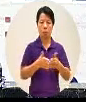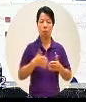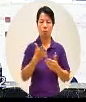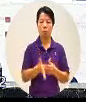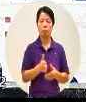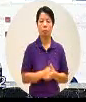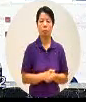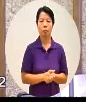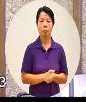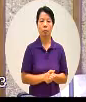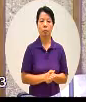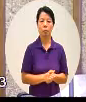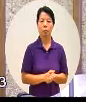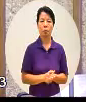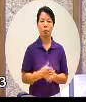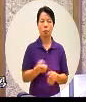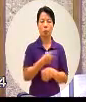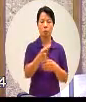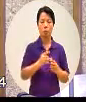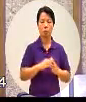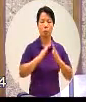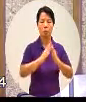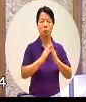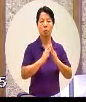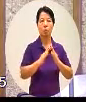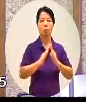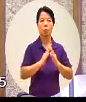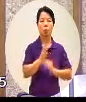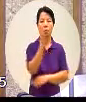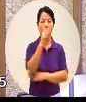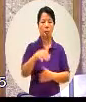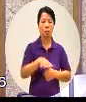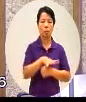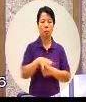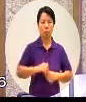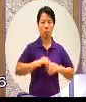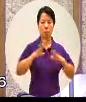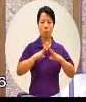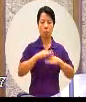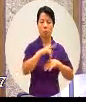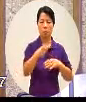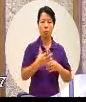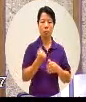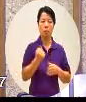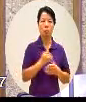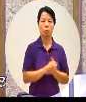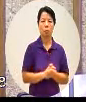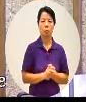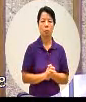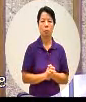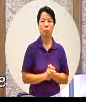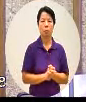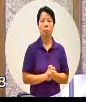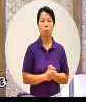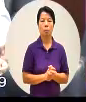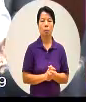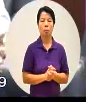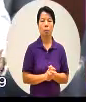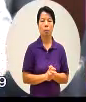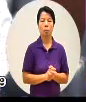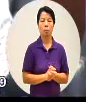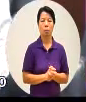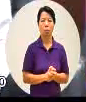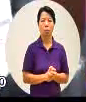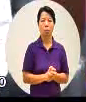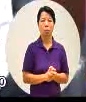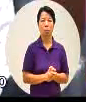个是由市政府的长官来决定。 我问你，你觉得顾问重不重要？你跟我说由长官决定，长官要请